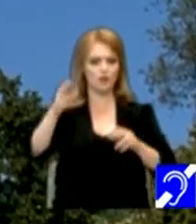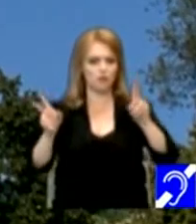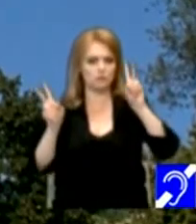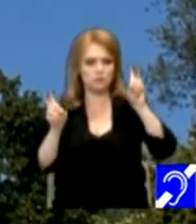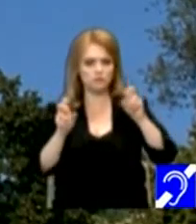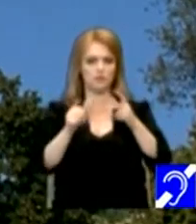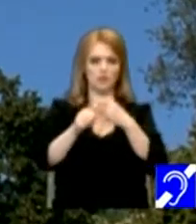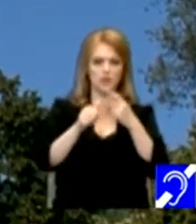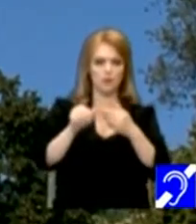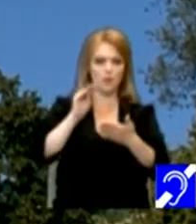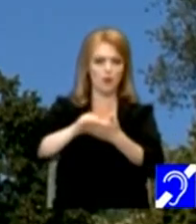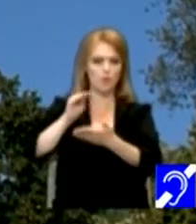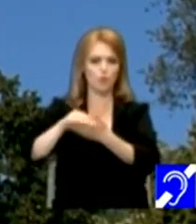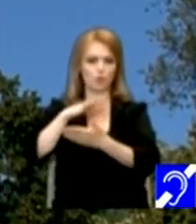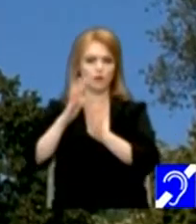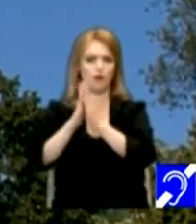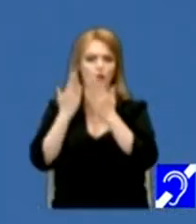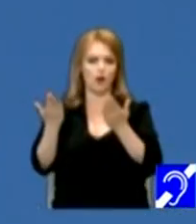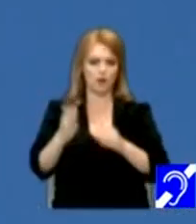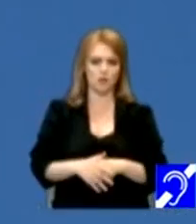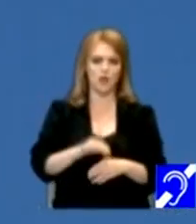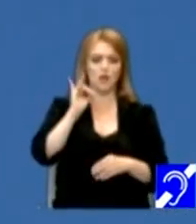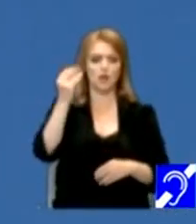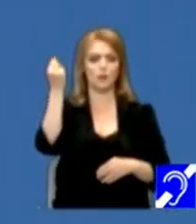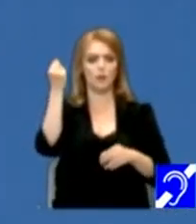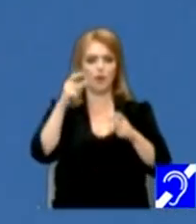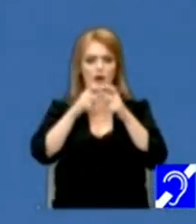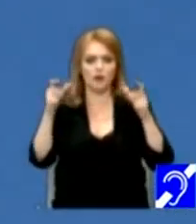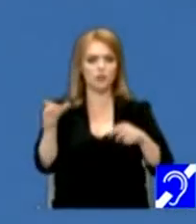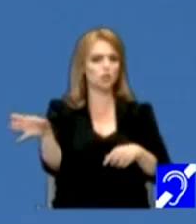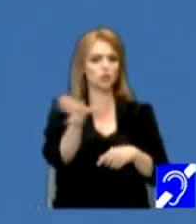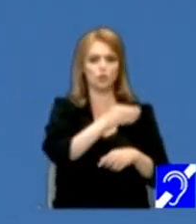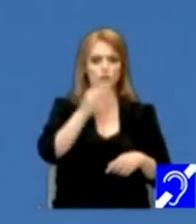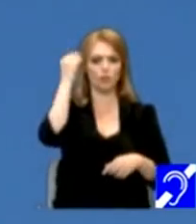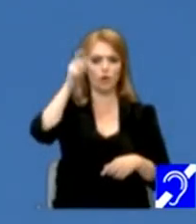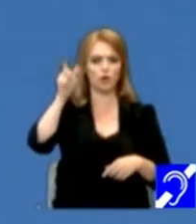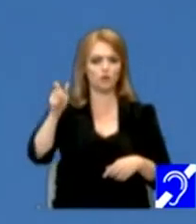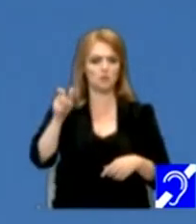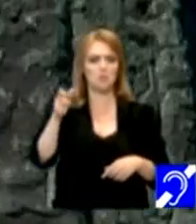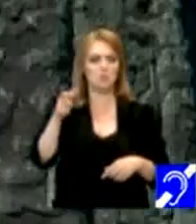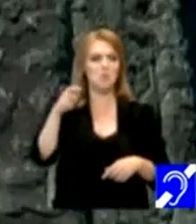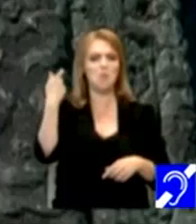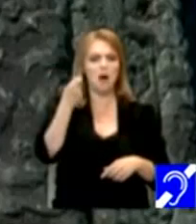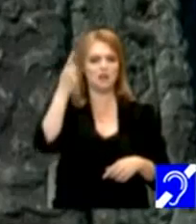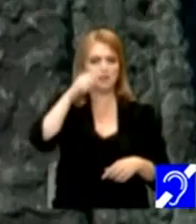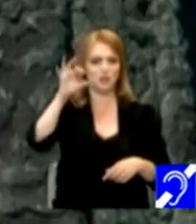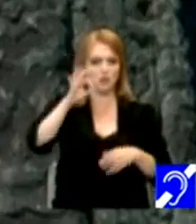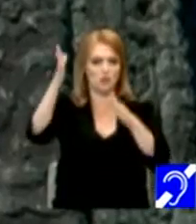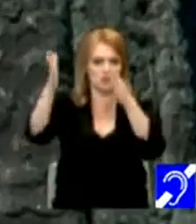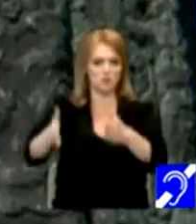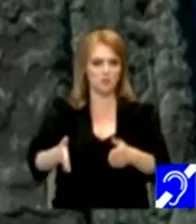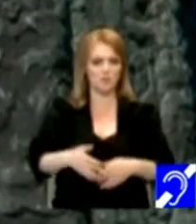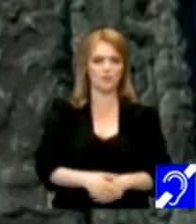de istorie, în calendarul ortodox sau pe bancnota națională, nu toți basarabenii știu prea multe lucruri despre marele